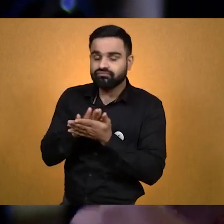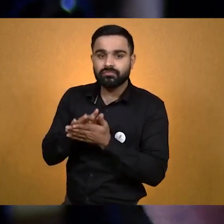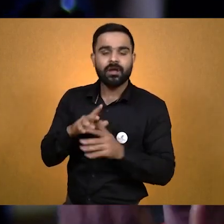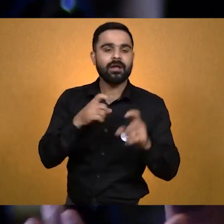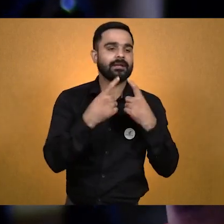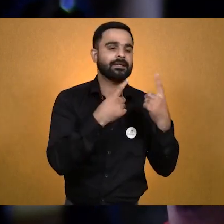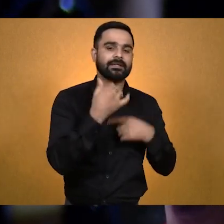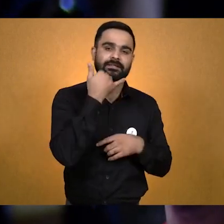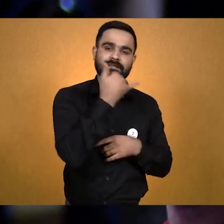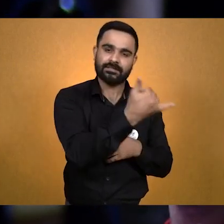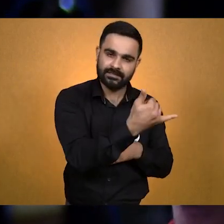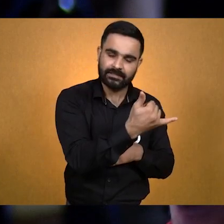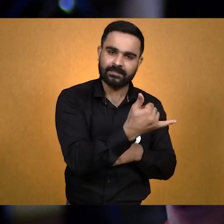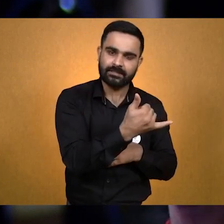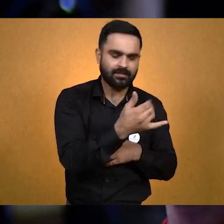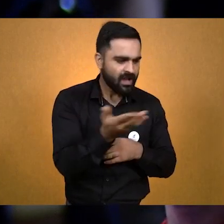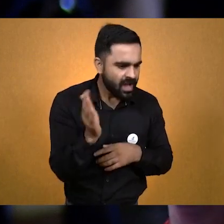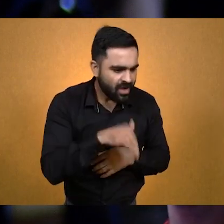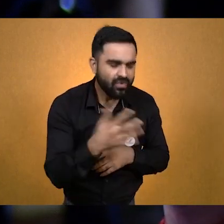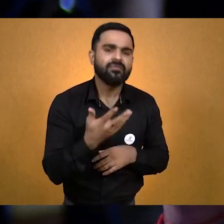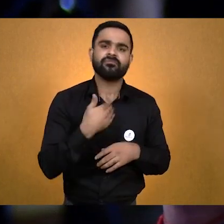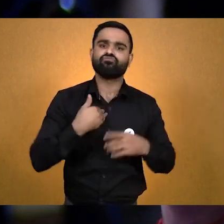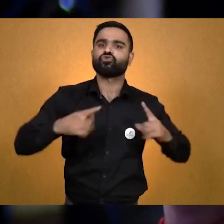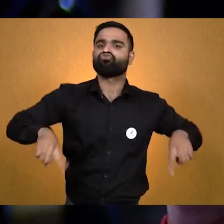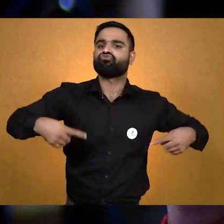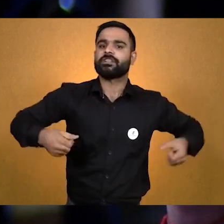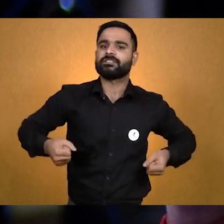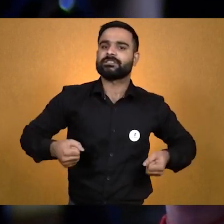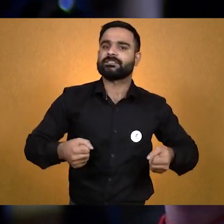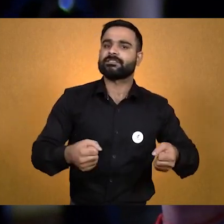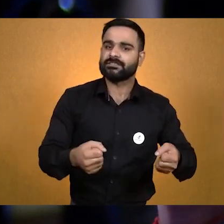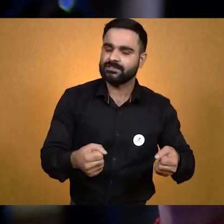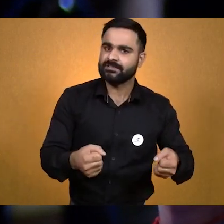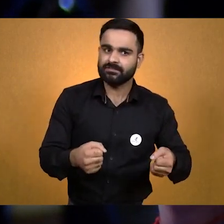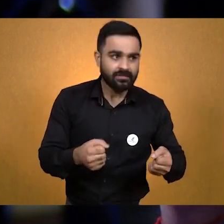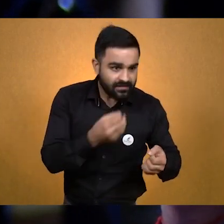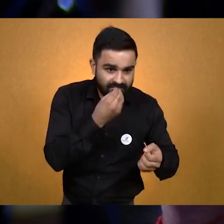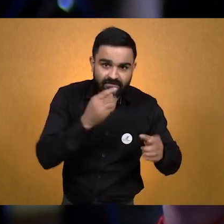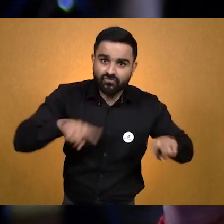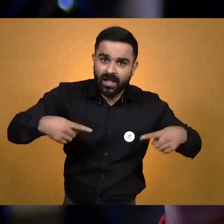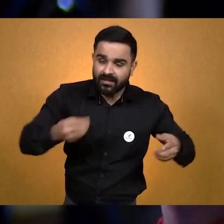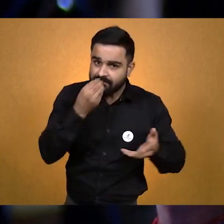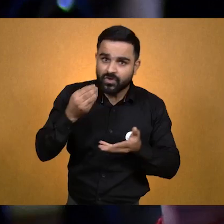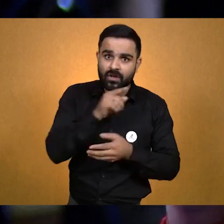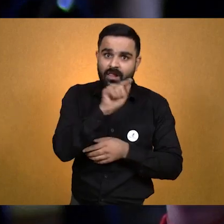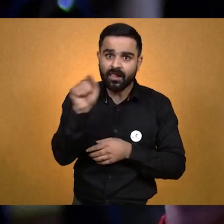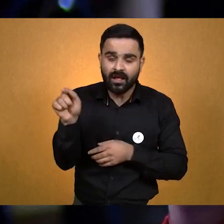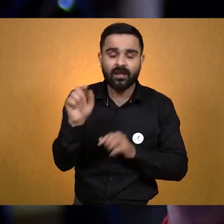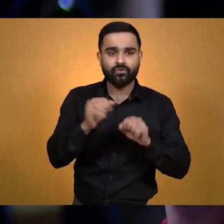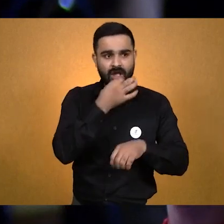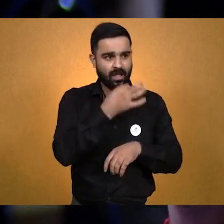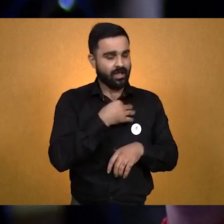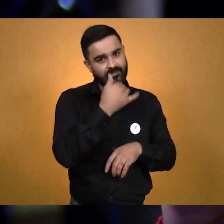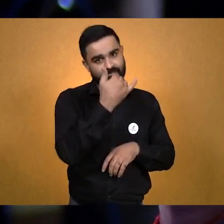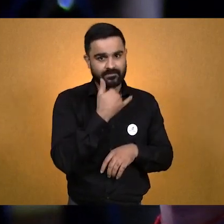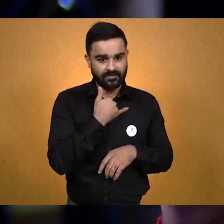मैं कस्टमर को बुलाना पड़ता है। तो सोचते भी आप कैसे आए हो, मैं व्हील चेयर लेके आया हूँ, तो आप व्हील चेयर डिलीवरी करते हो? तो बोले मैं उनको नीचे बुलाता हूँ, तो पूछते हैं